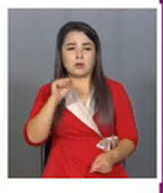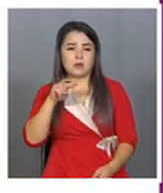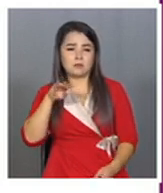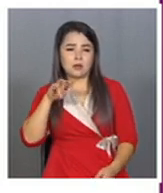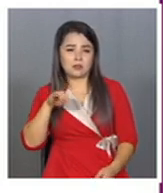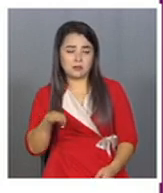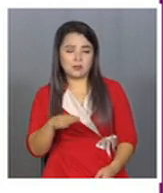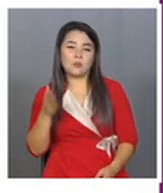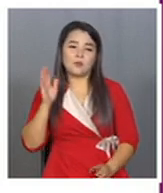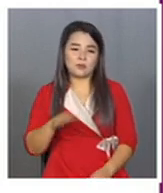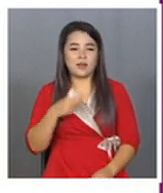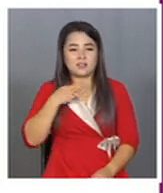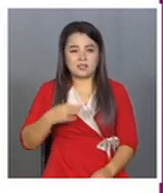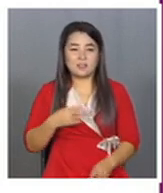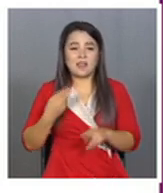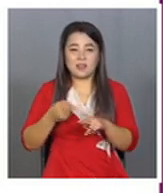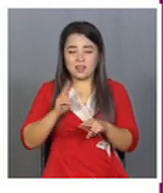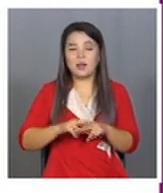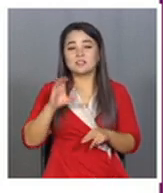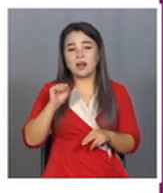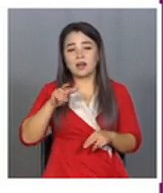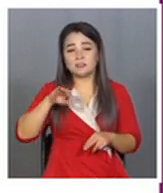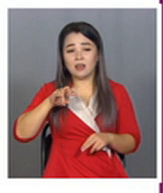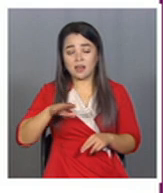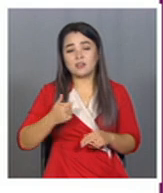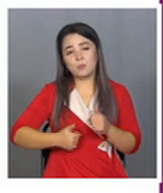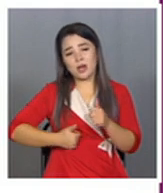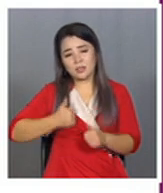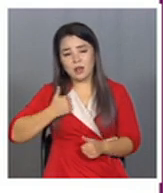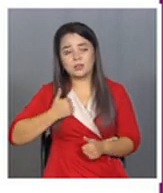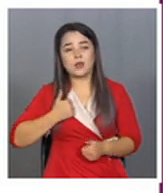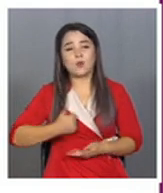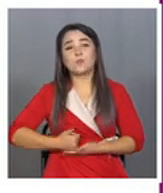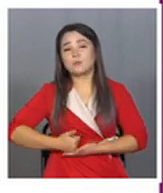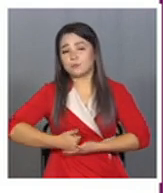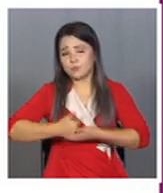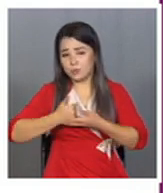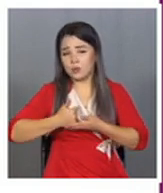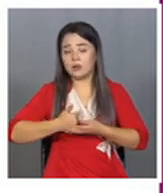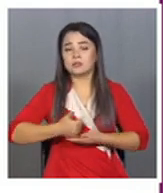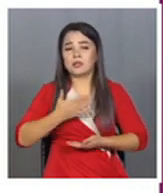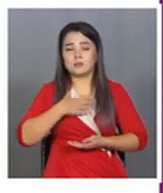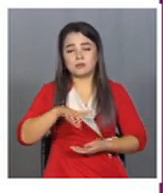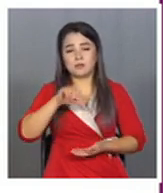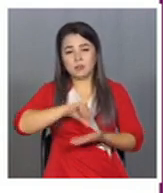Боташымау, салтанат деген мақтаныш, абырой,